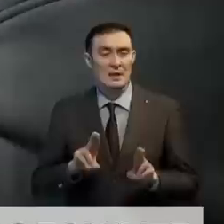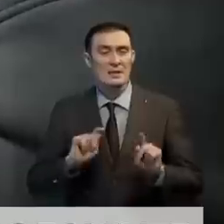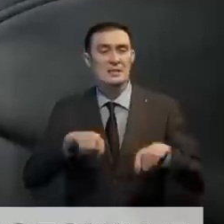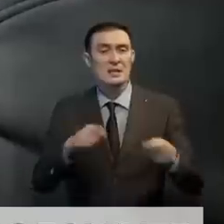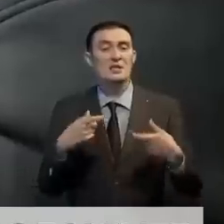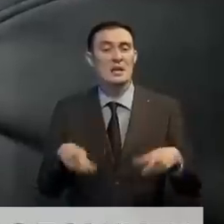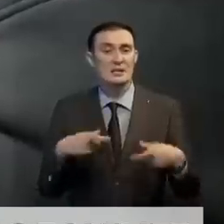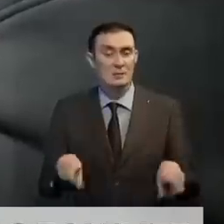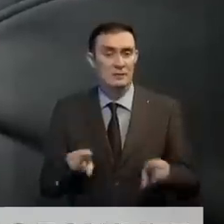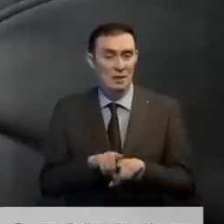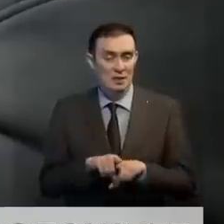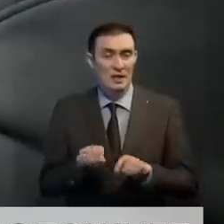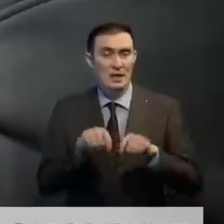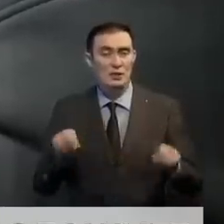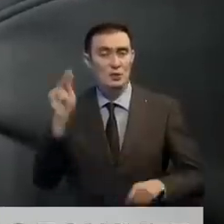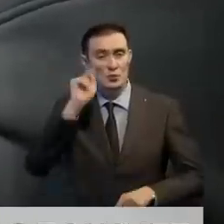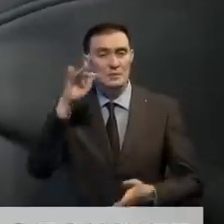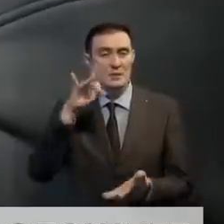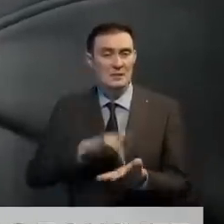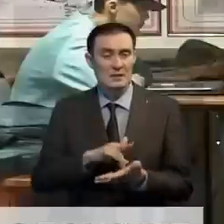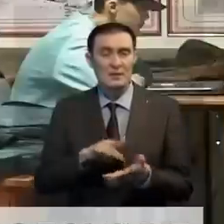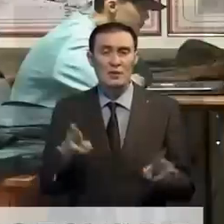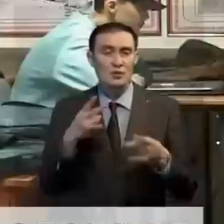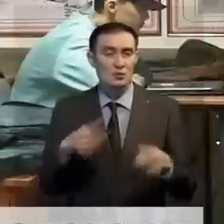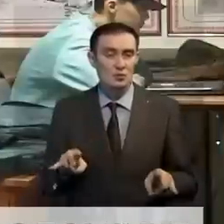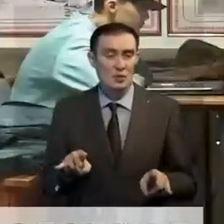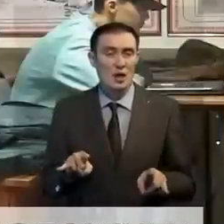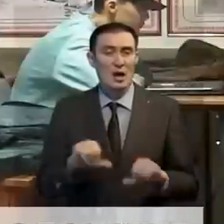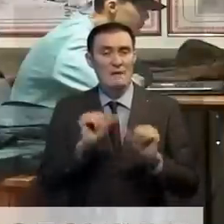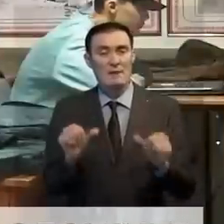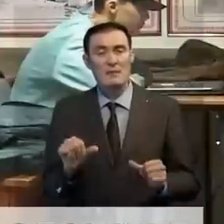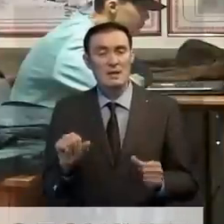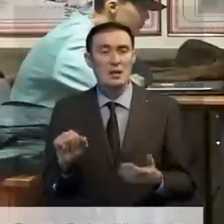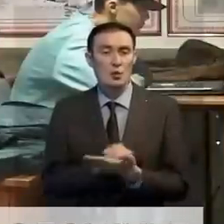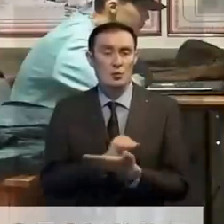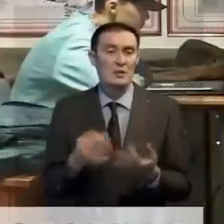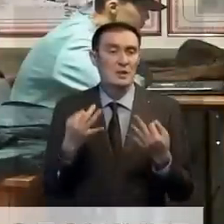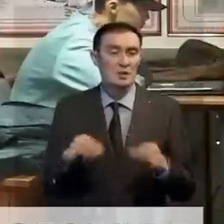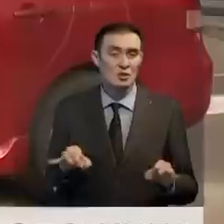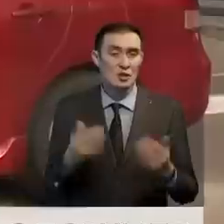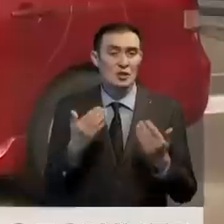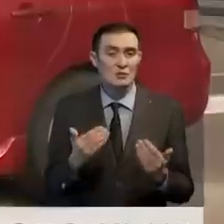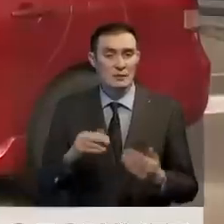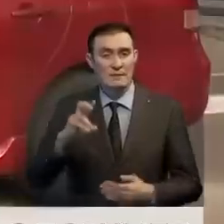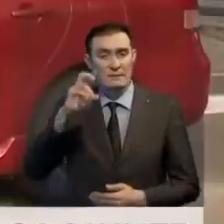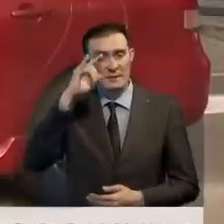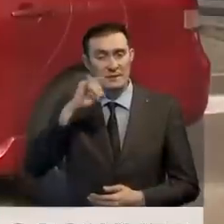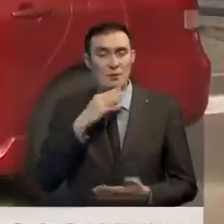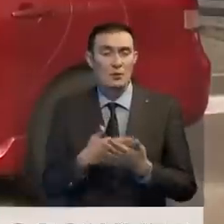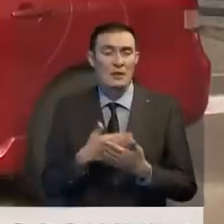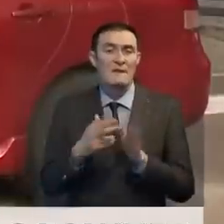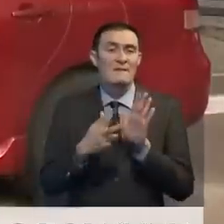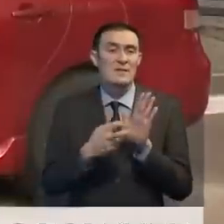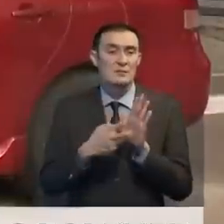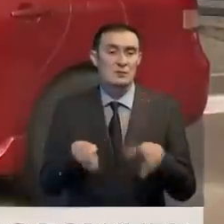экзаменов. Кроме того, для открытия учебных центров больше не требуется получать лицензии и разрешения. Сегодня в стране около 800